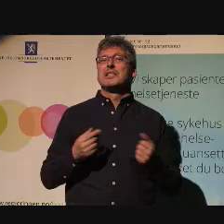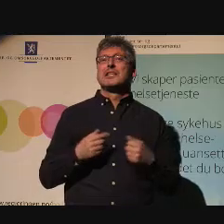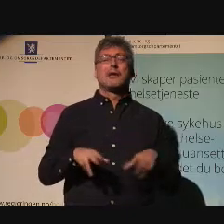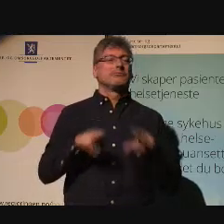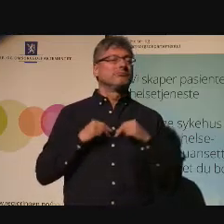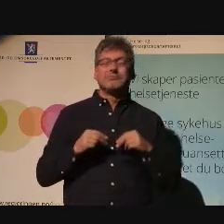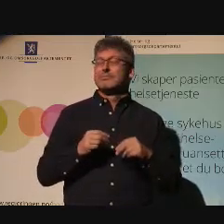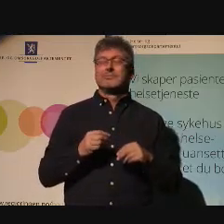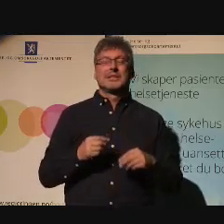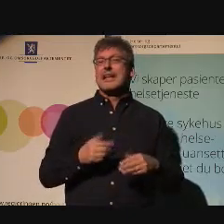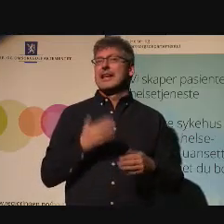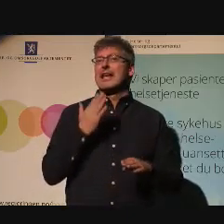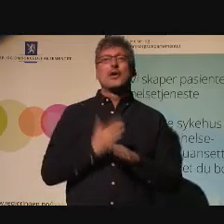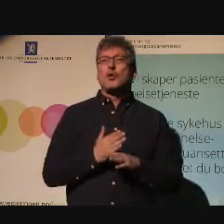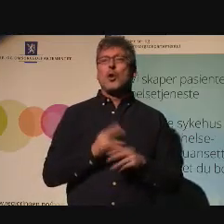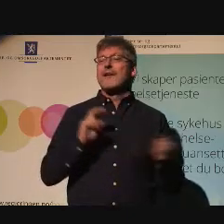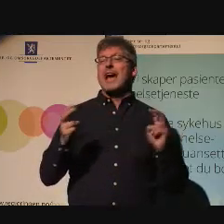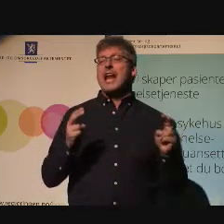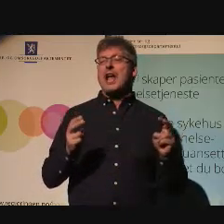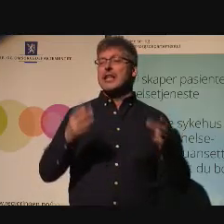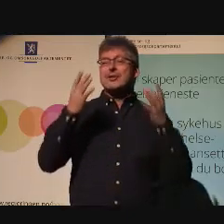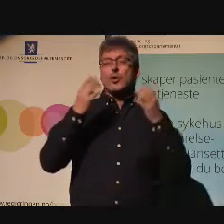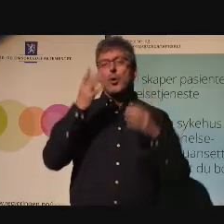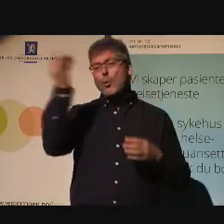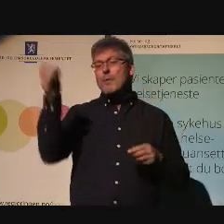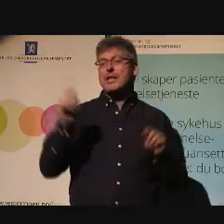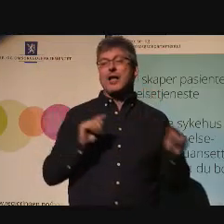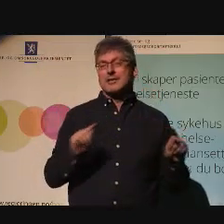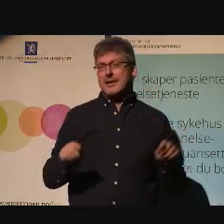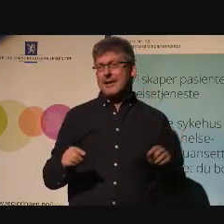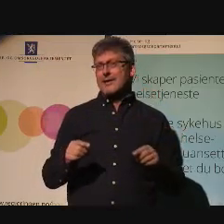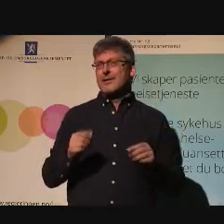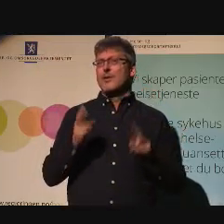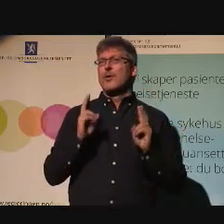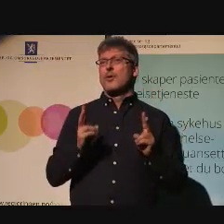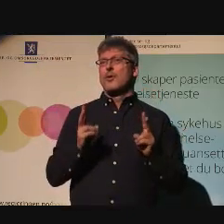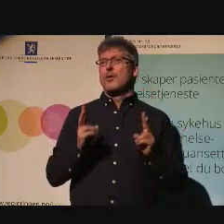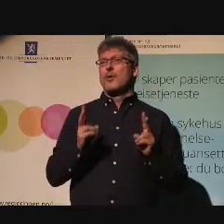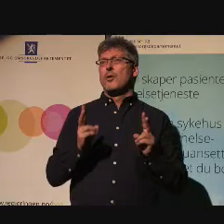det gjør at kommunikasjon og tillit mellom de ofte preges av